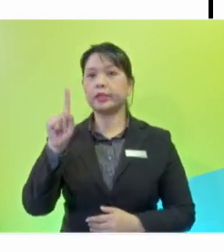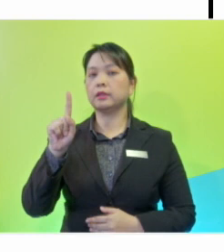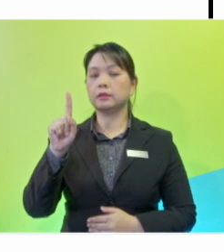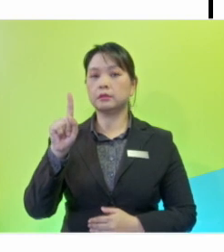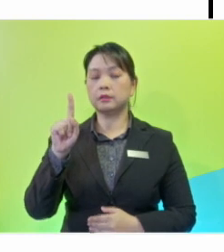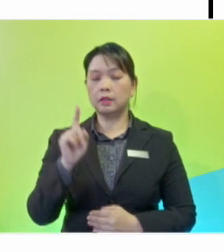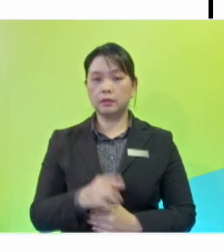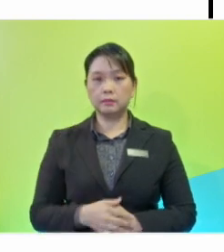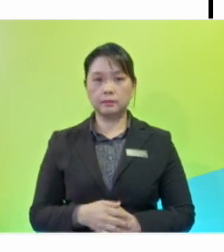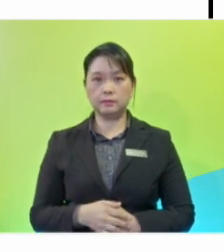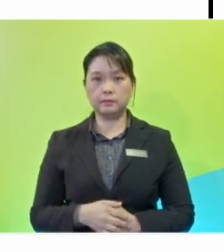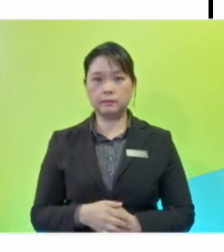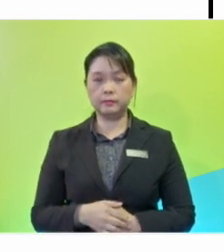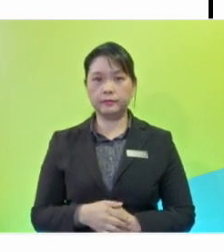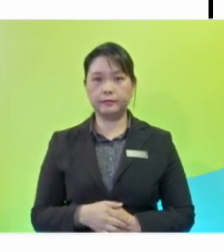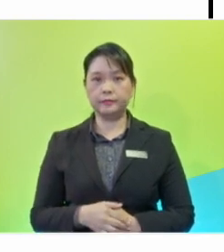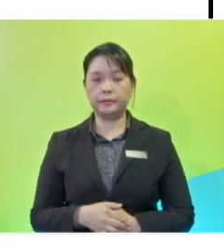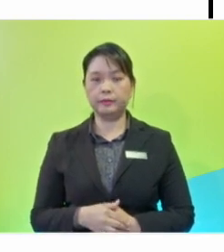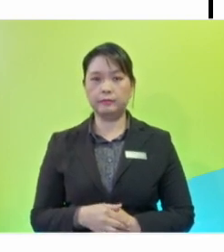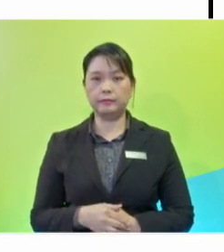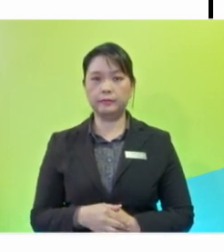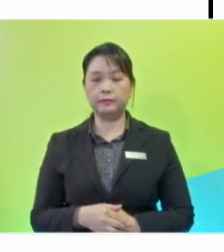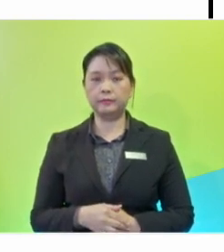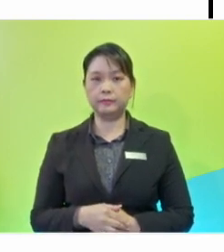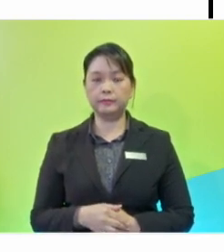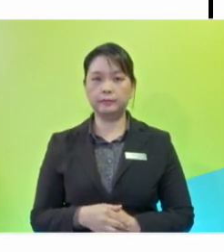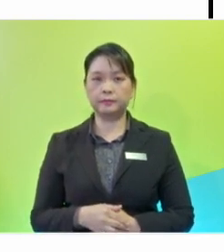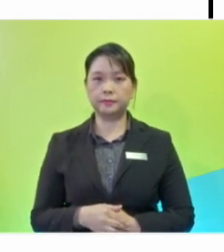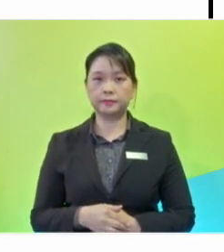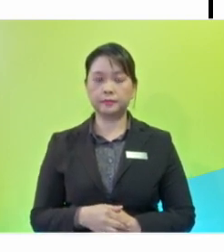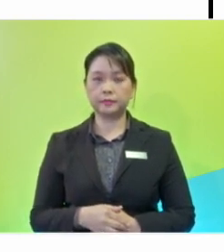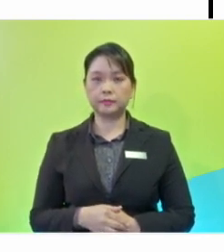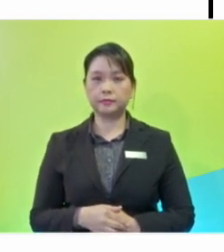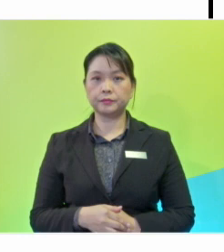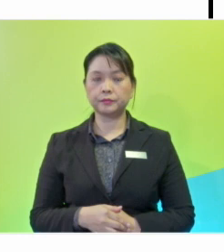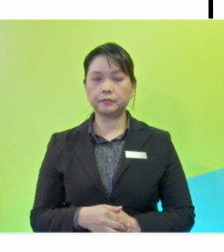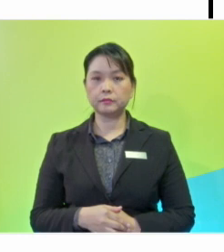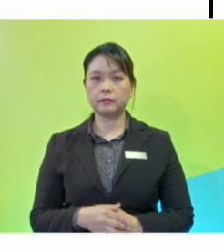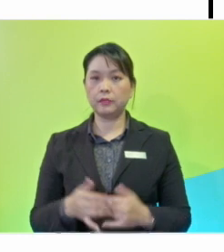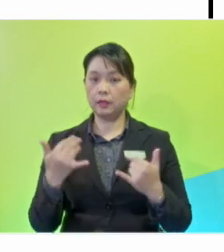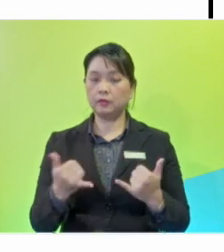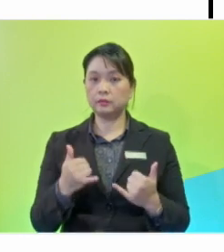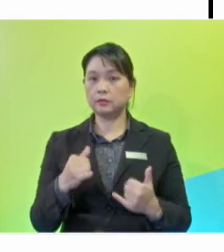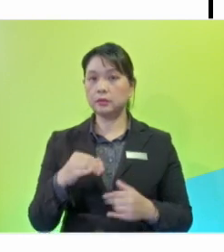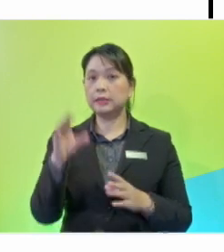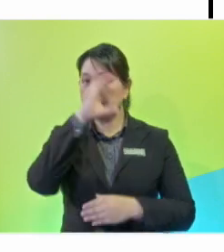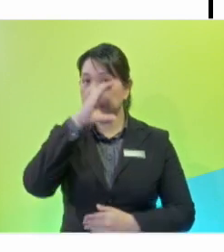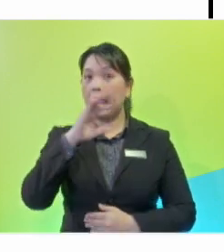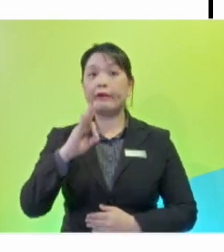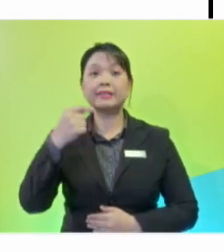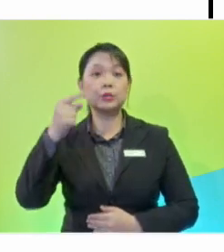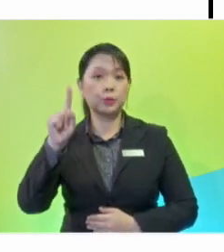satu maka X ini pun kita akan gantikan f01 so kita perlulah cari Macam mana kita lihat Sungsang